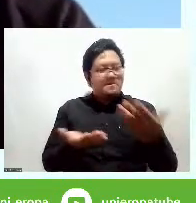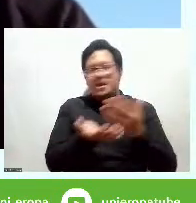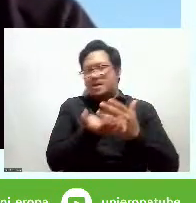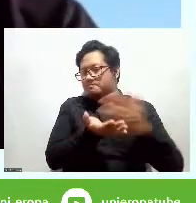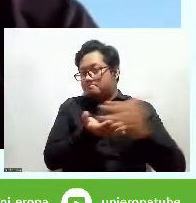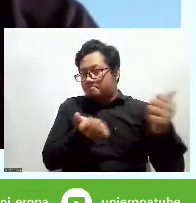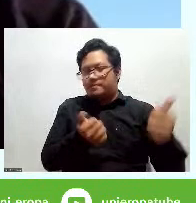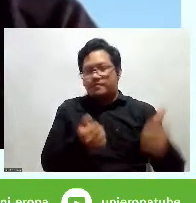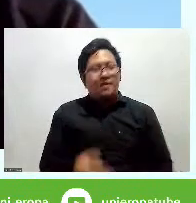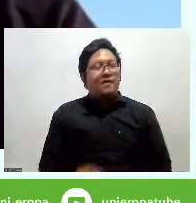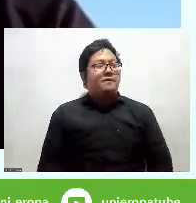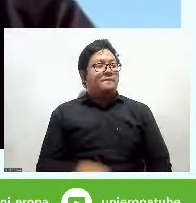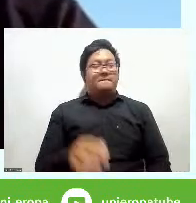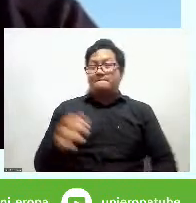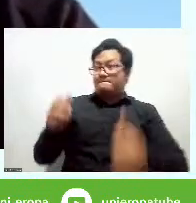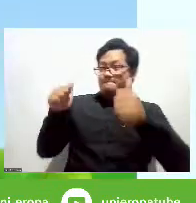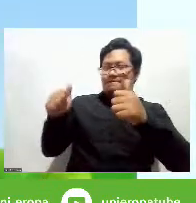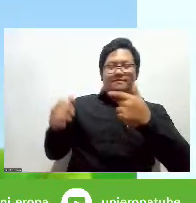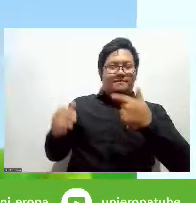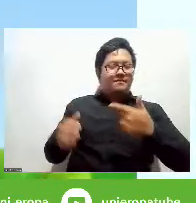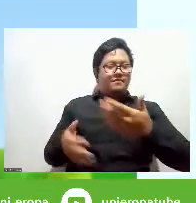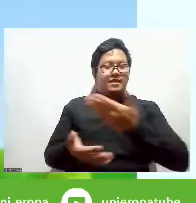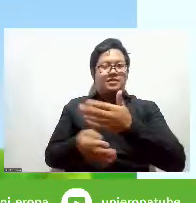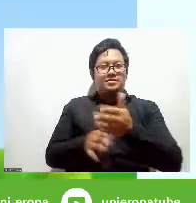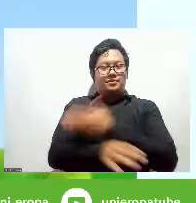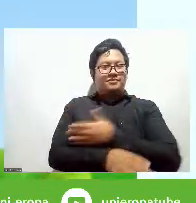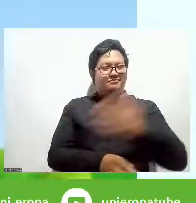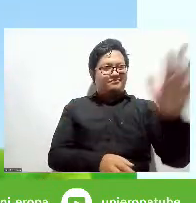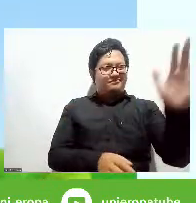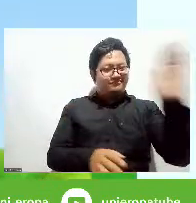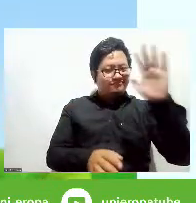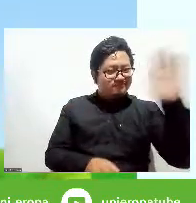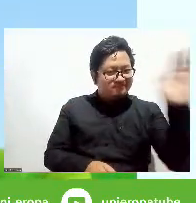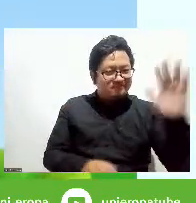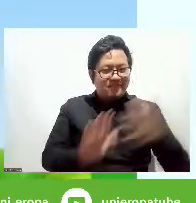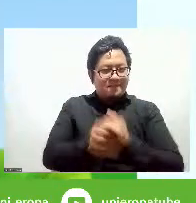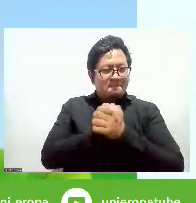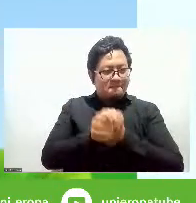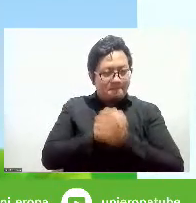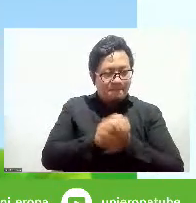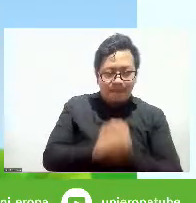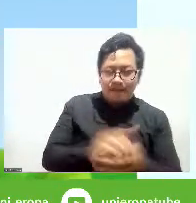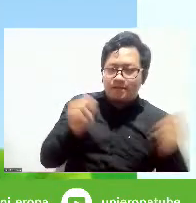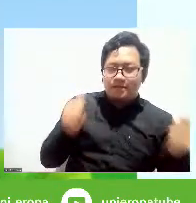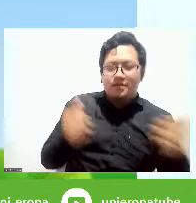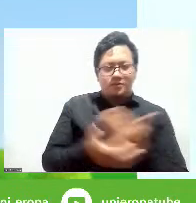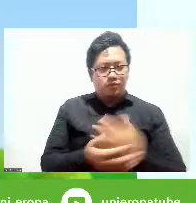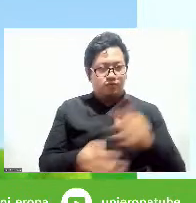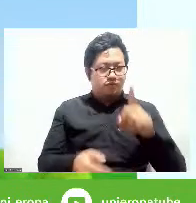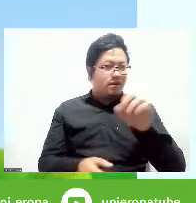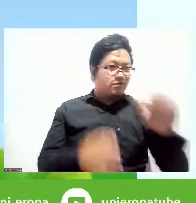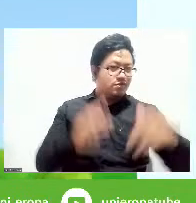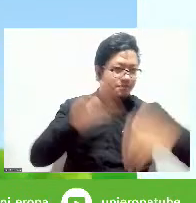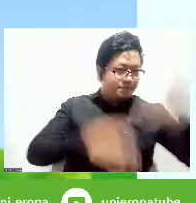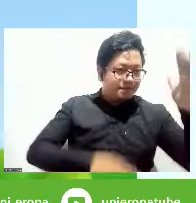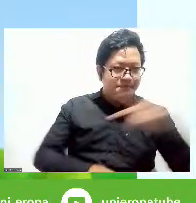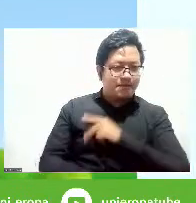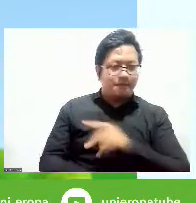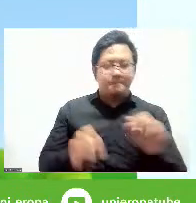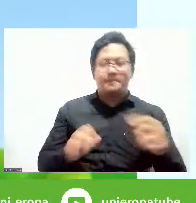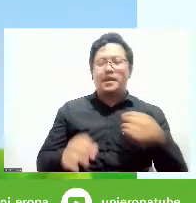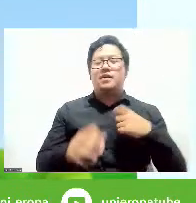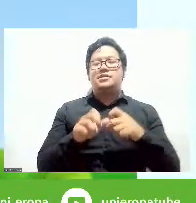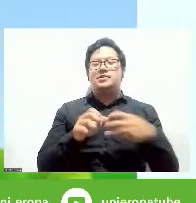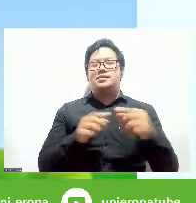bagi kawan-kawan semua di sini Wah ada ratusan banyak banget mp3na wakili gerakan